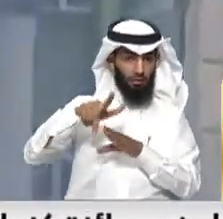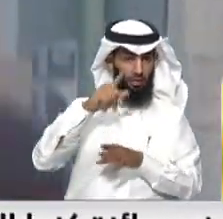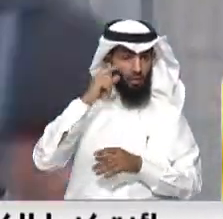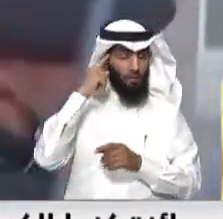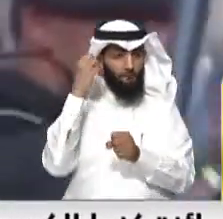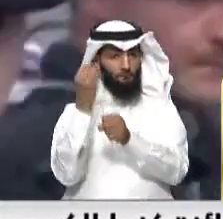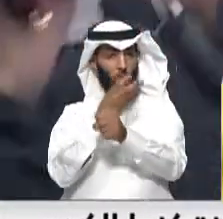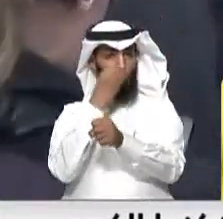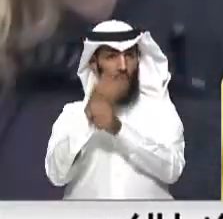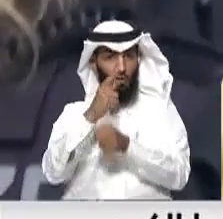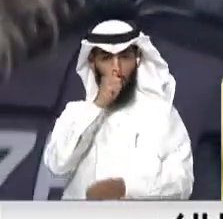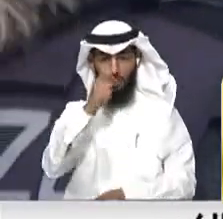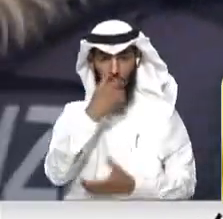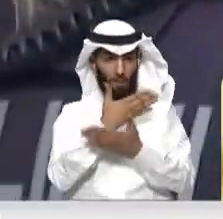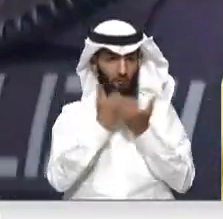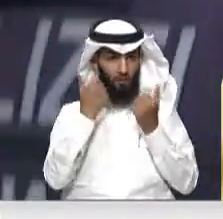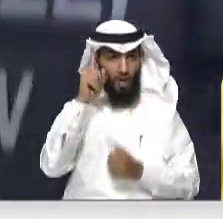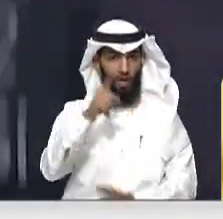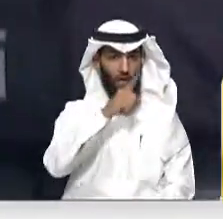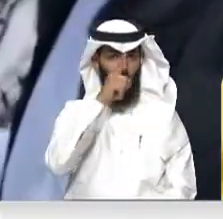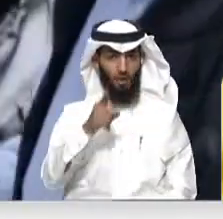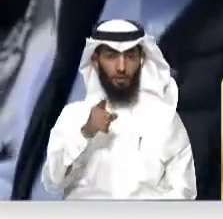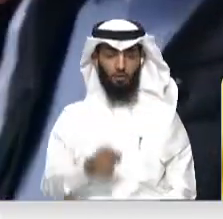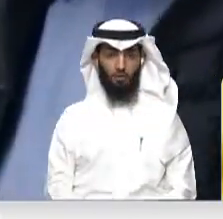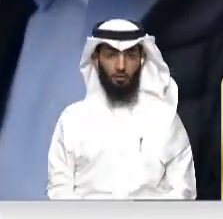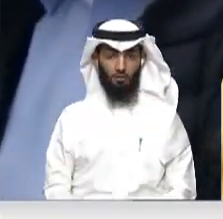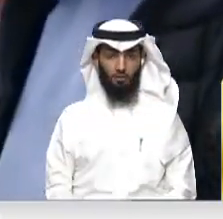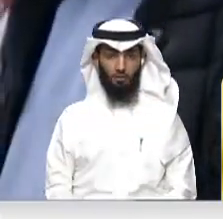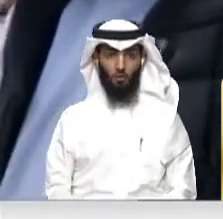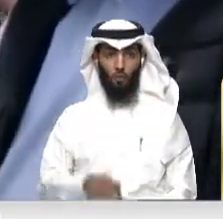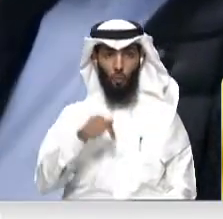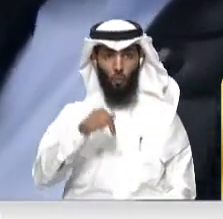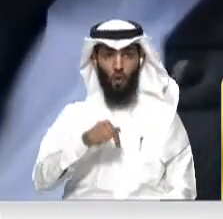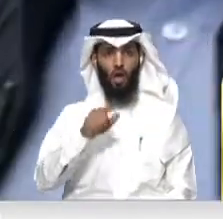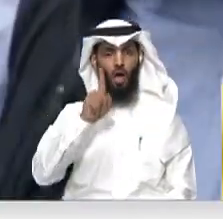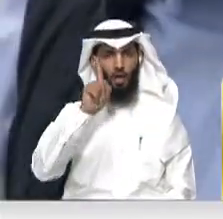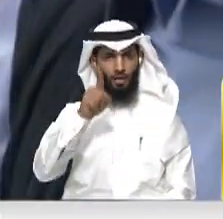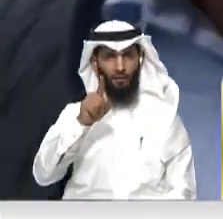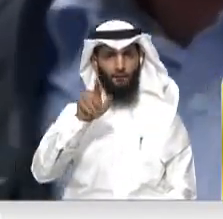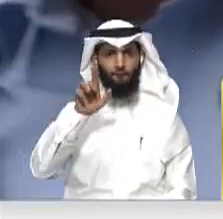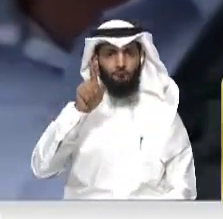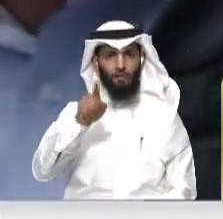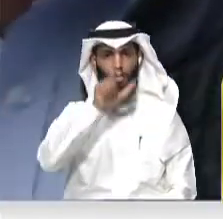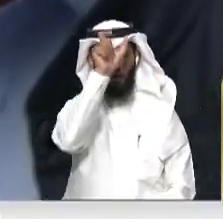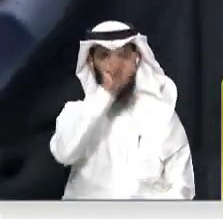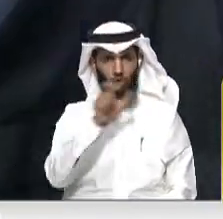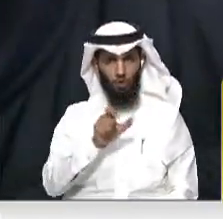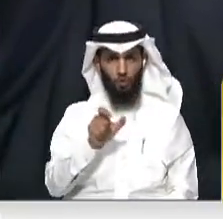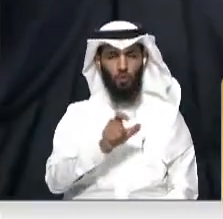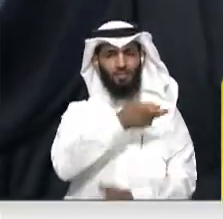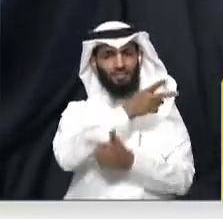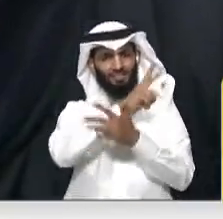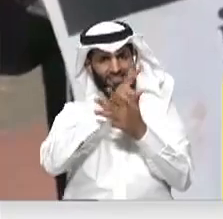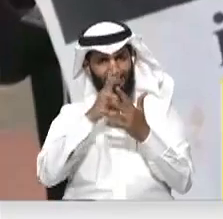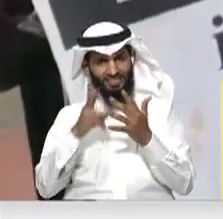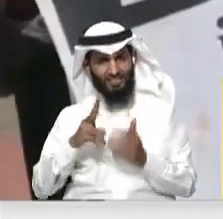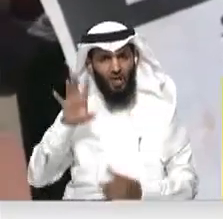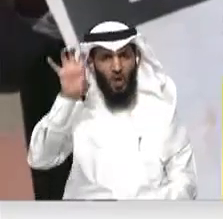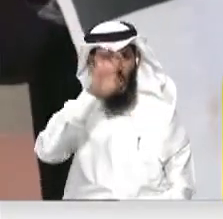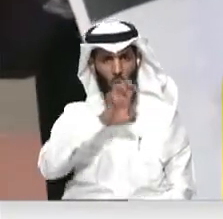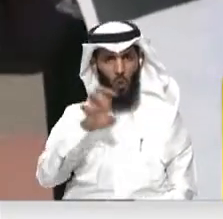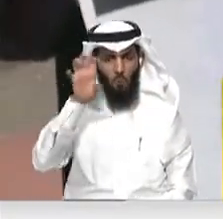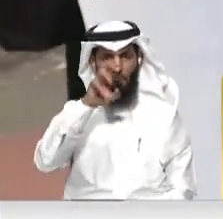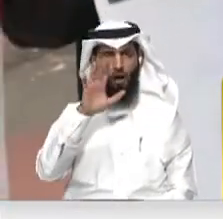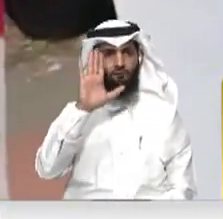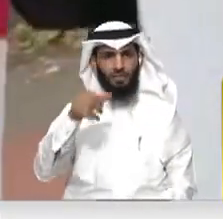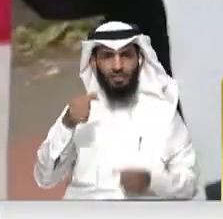المجازر الموثقة بحق المدنيين. كما شهدت مدن في إيطاليا والسويد والدنمارك وسويسرا